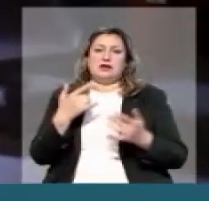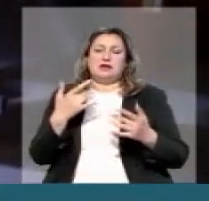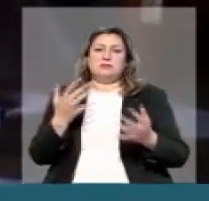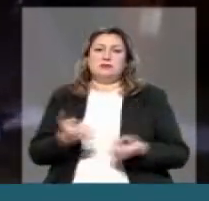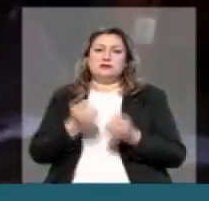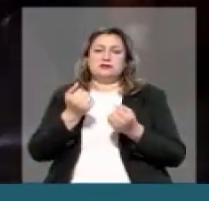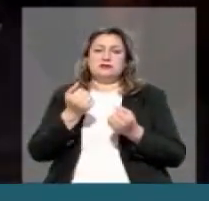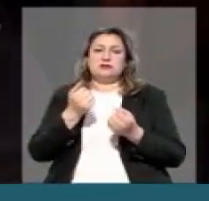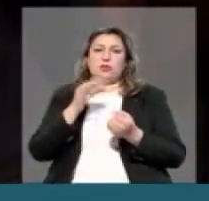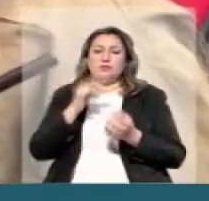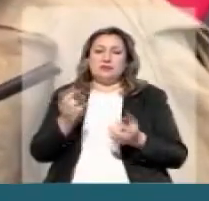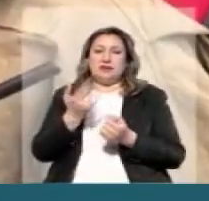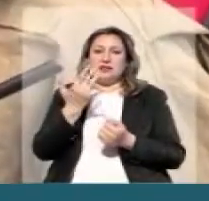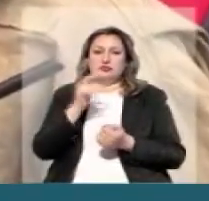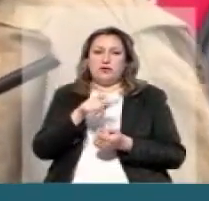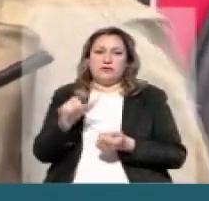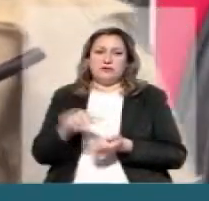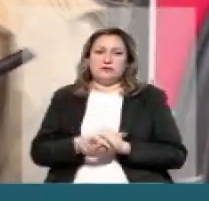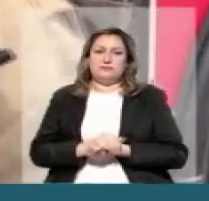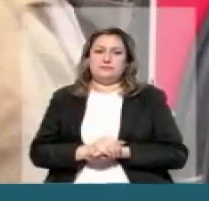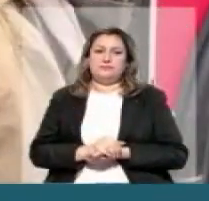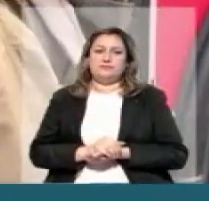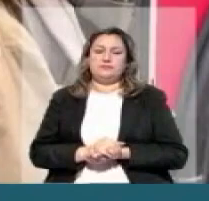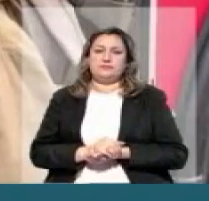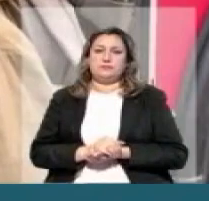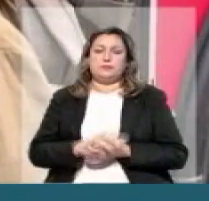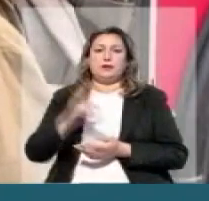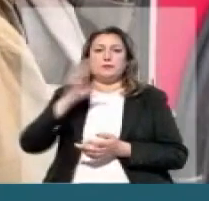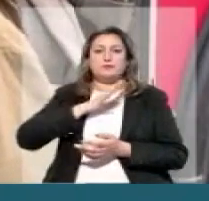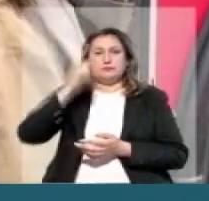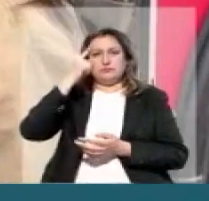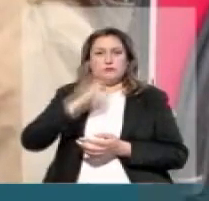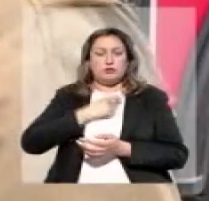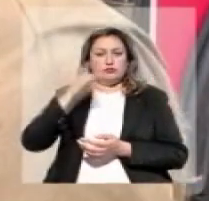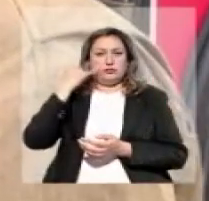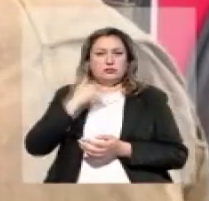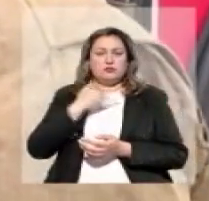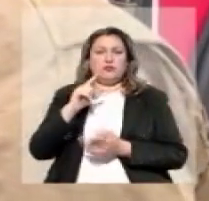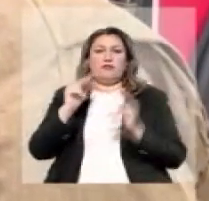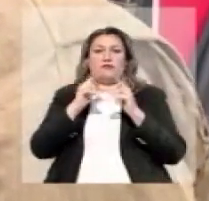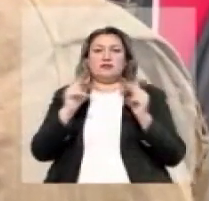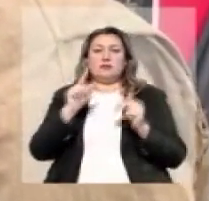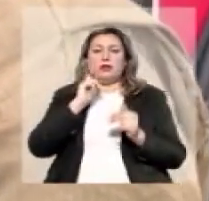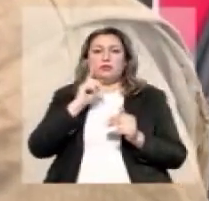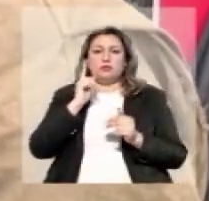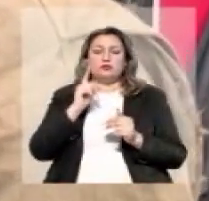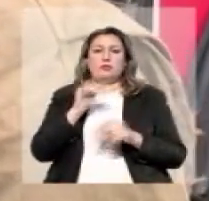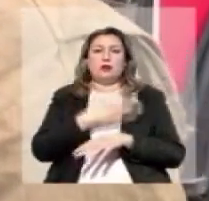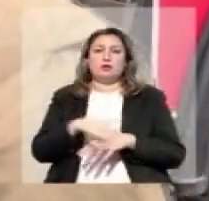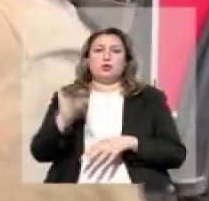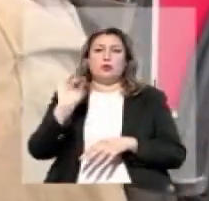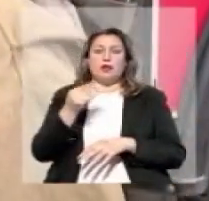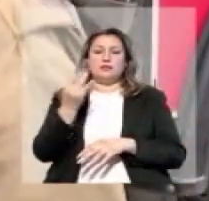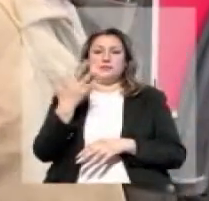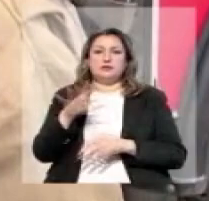көрсетудің бір нышаны, дейді ол. На данном объекте юбилейный, микрон юбилейный 56. Юбилейный 56 мекен жайы бойынша орналасқан